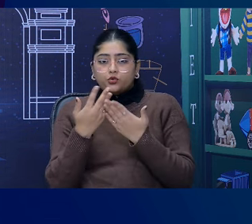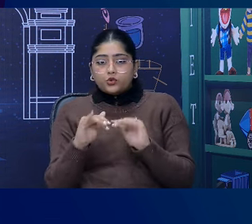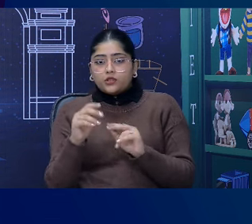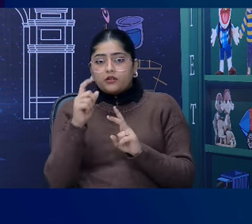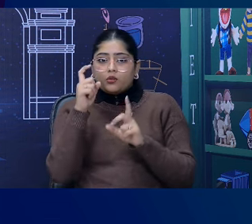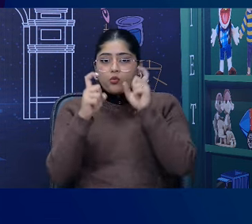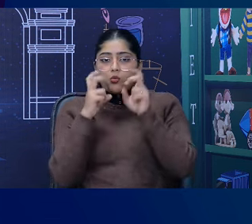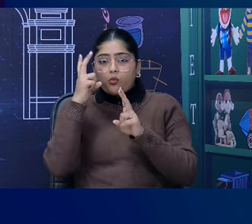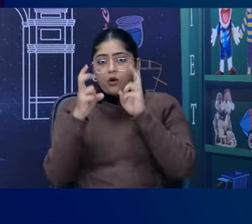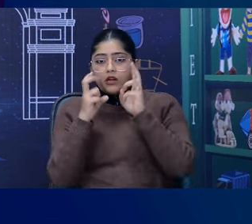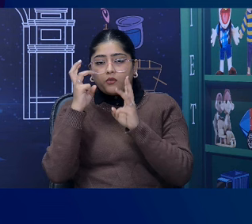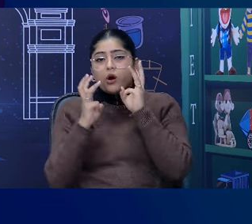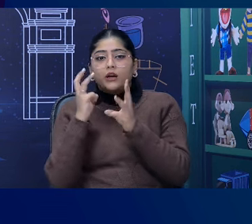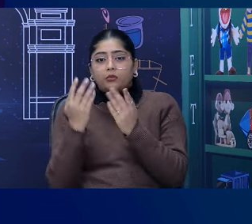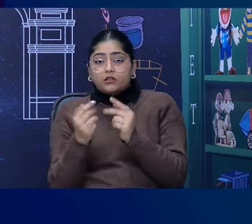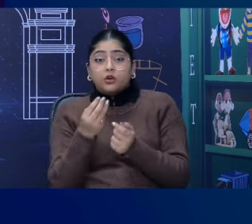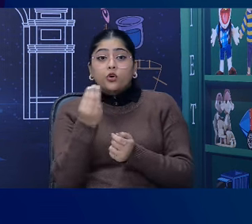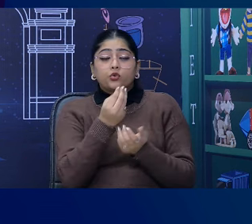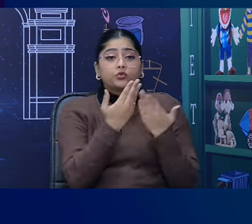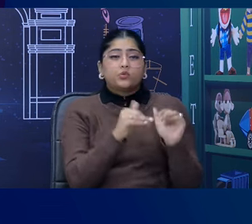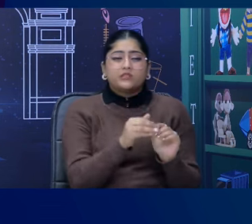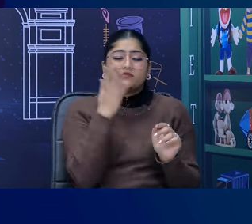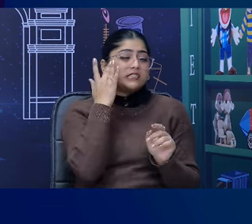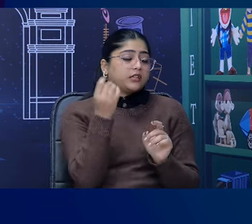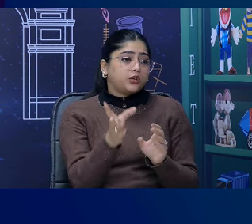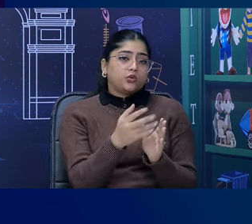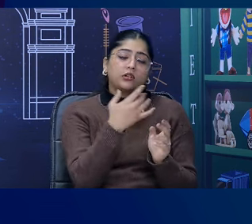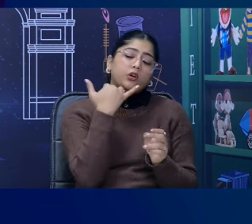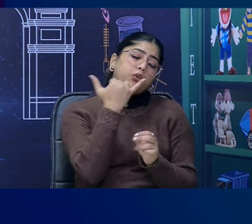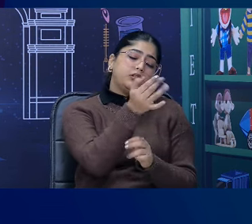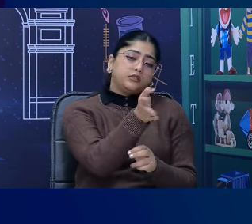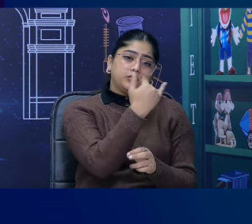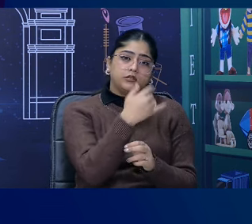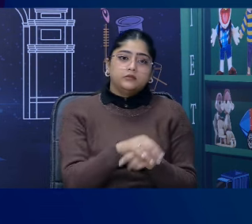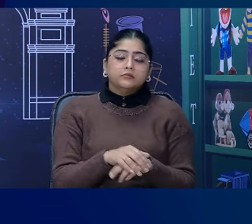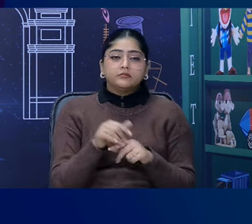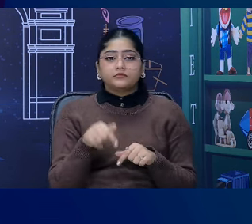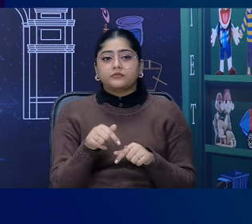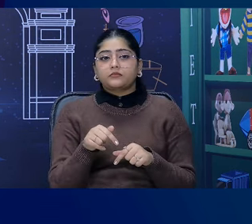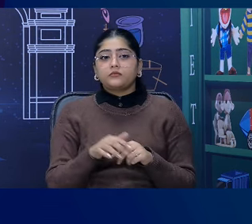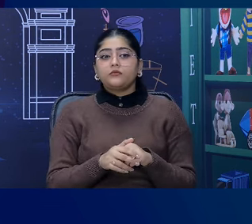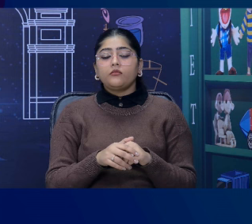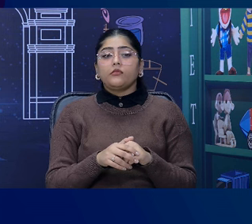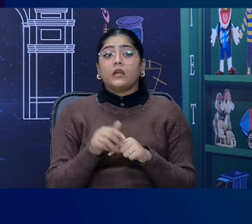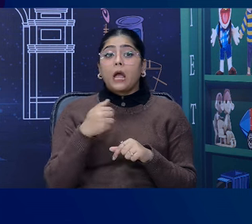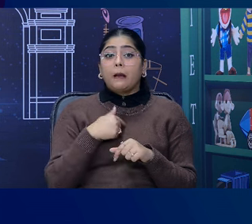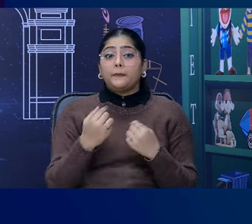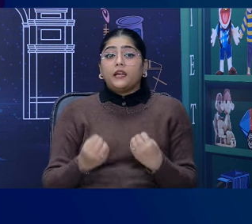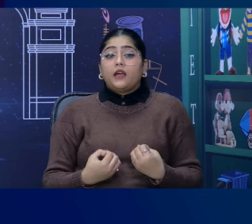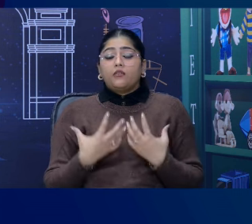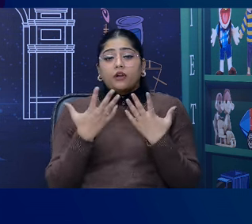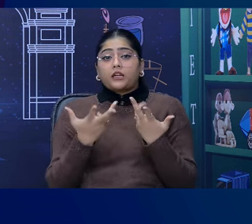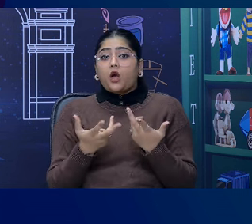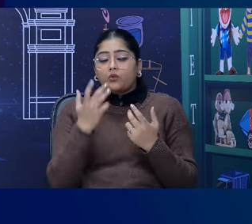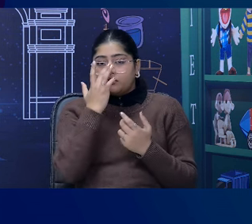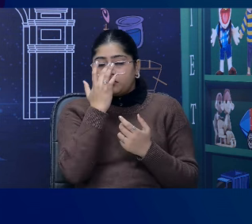प्रेशर्स पे भी डिपेंड करता है हम ओके इसके इफेक्ट्स क्या है कॉसेस तो हो गए बट उसका हमें क्या इफेक्ट पड़ता है और